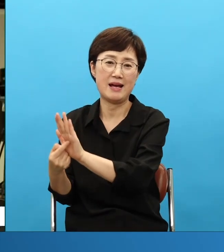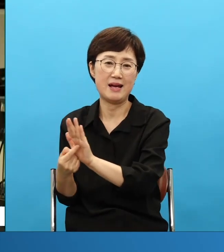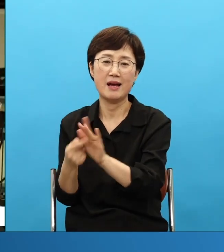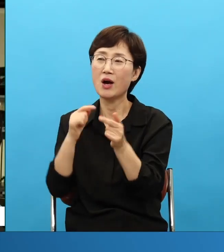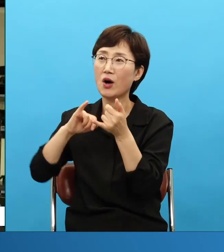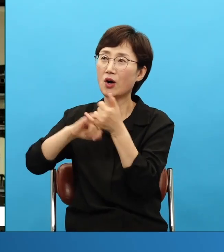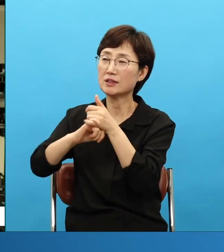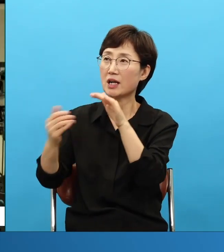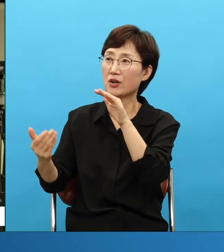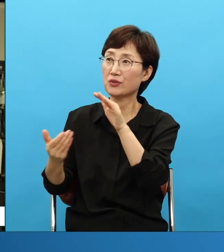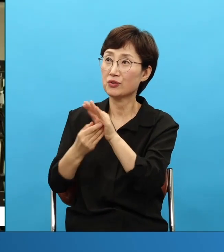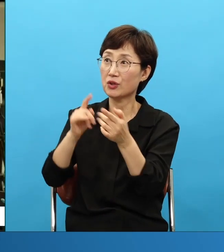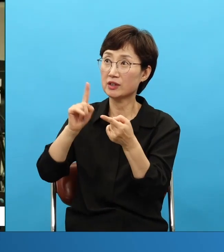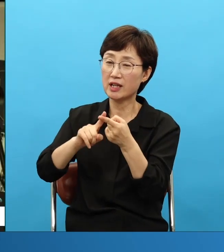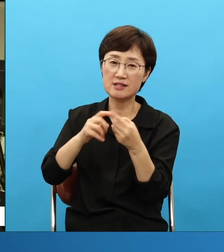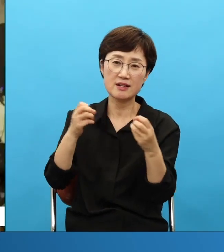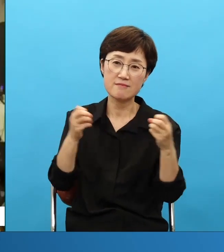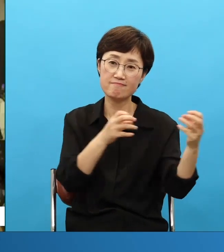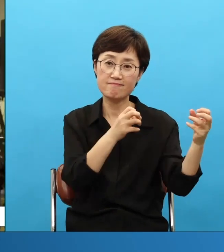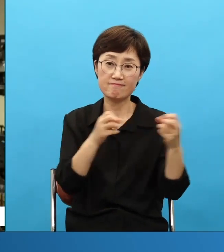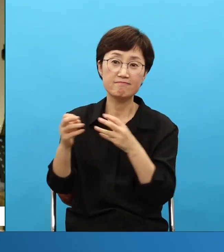성취의 여정을 포럼했습니다.